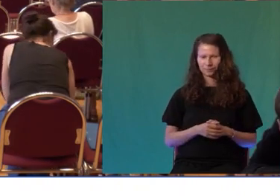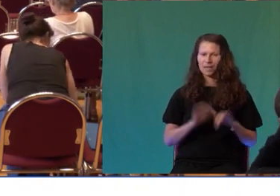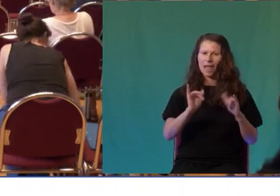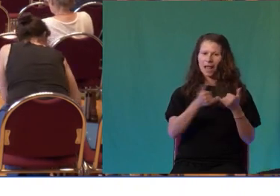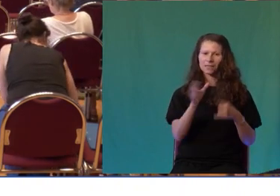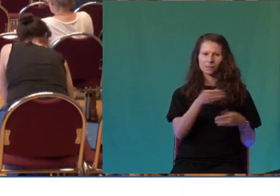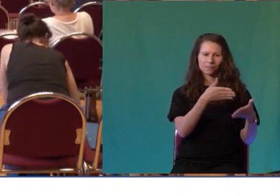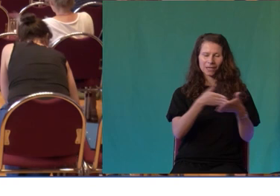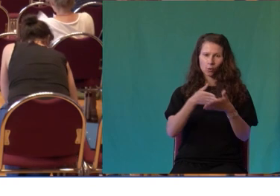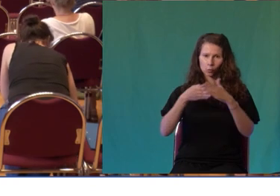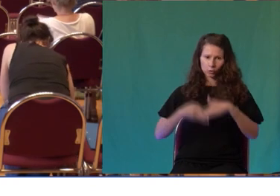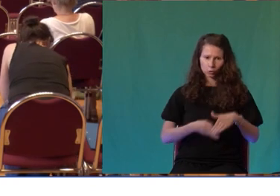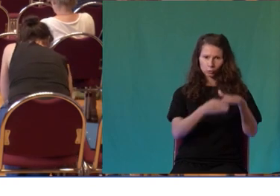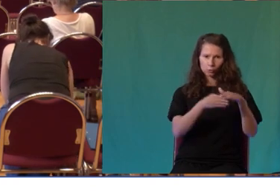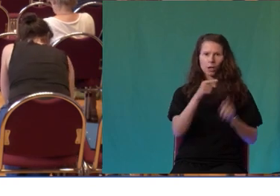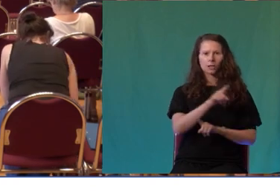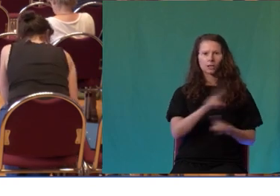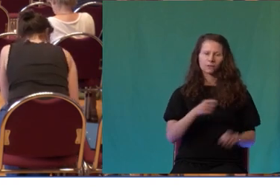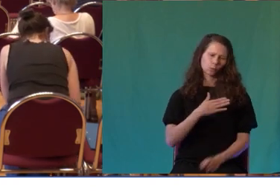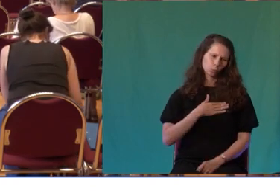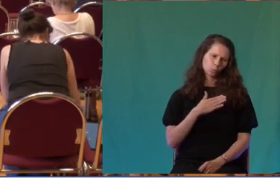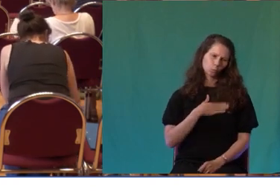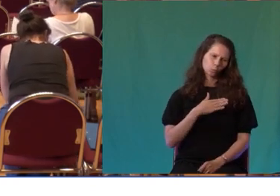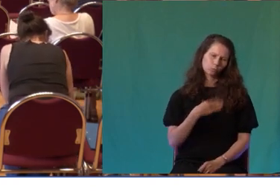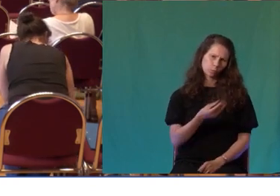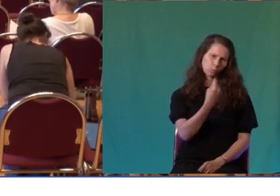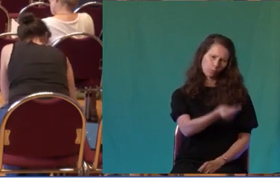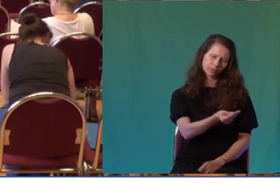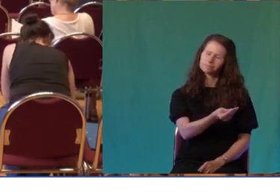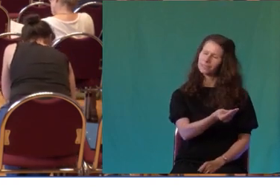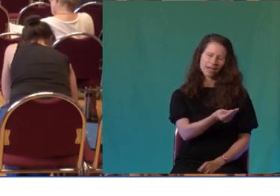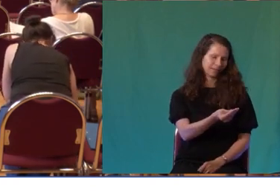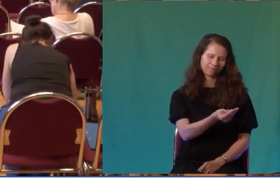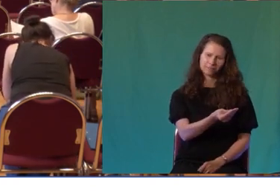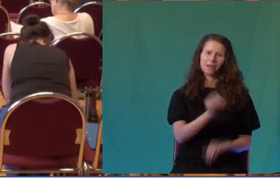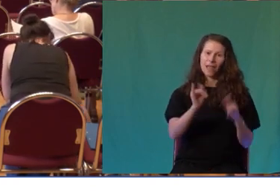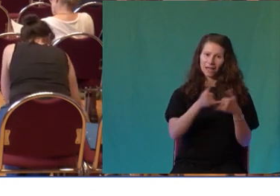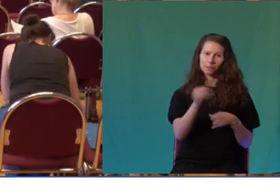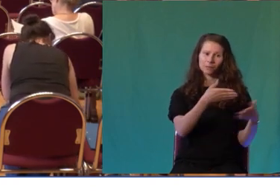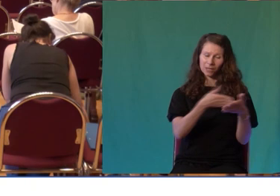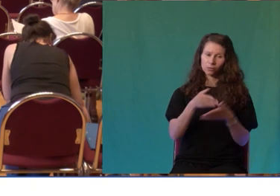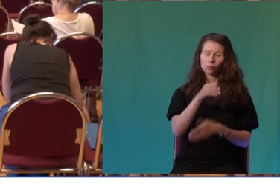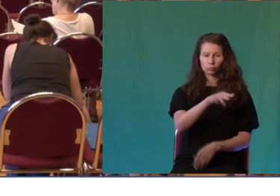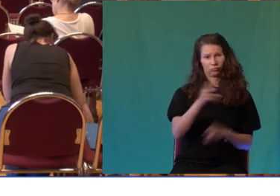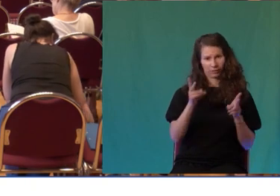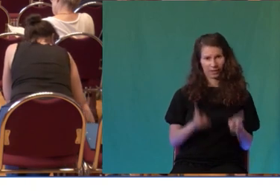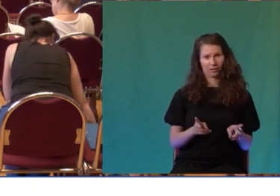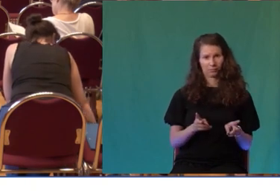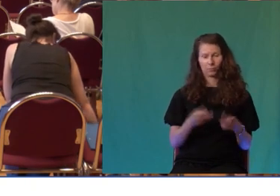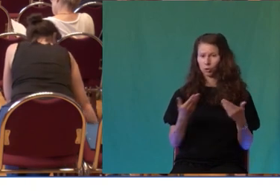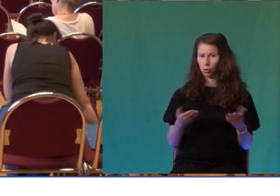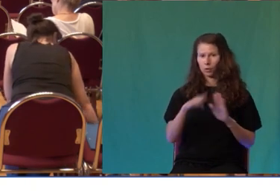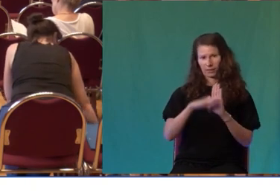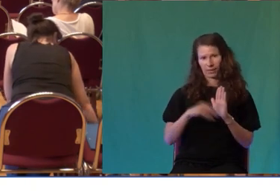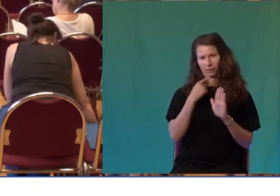mit Behinderung ist kein Gefallen sondern Eltern mit Behinderung haben einen Recht darauf so steht es im